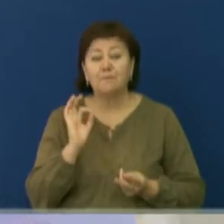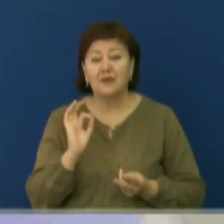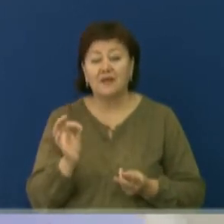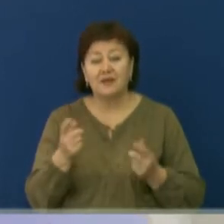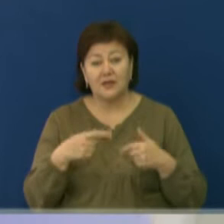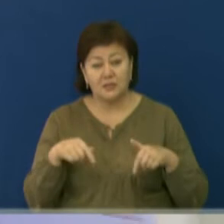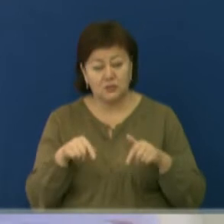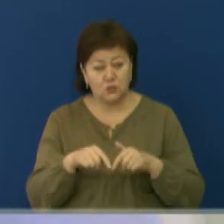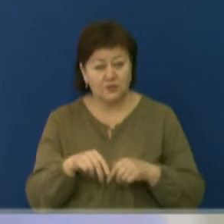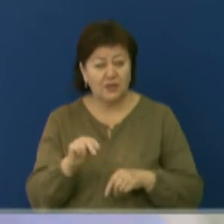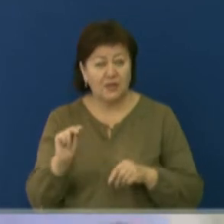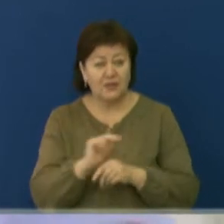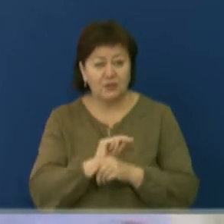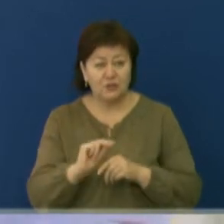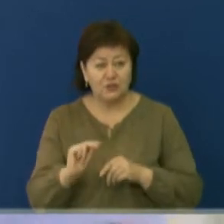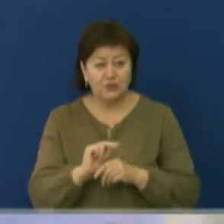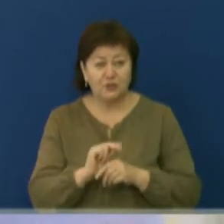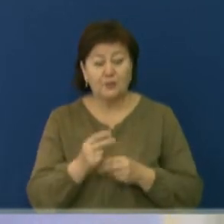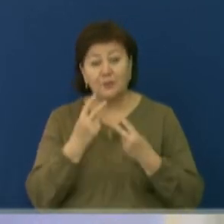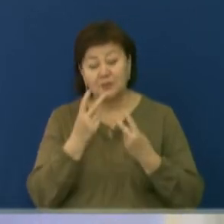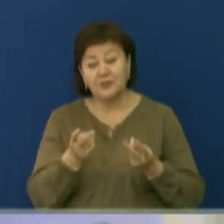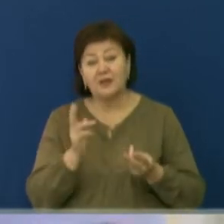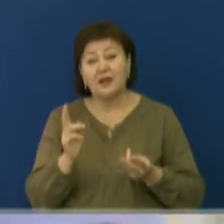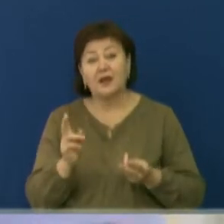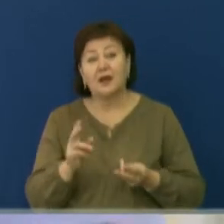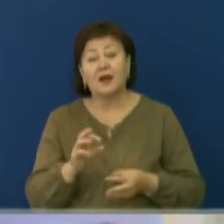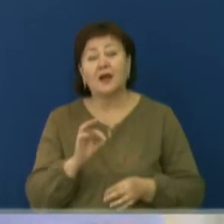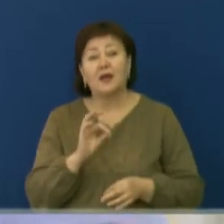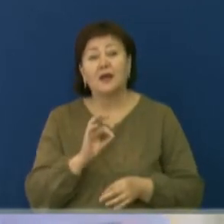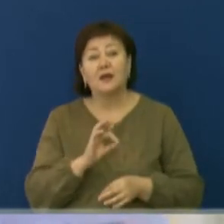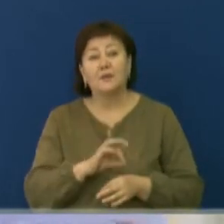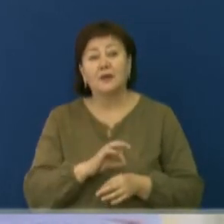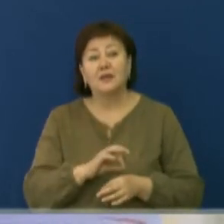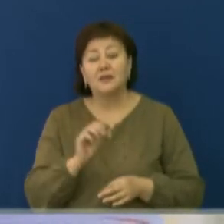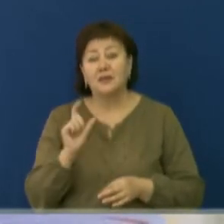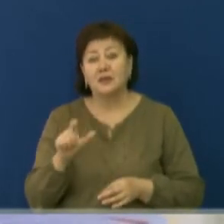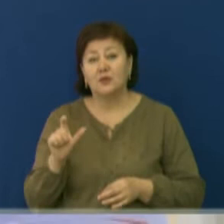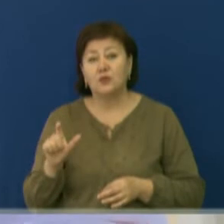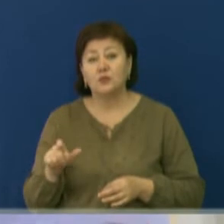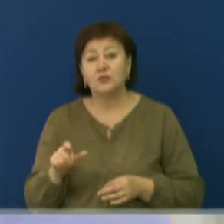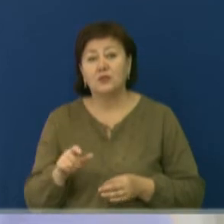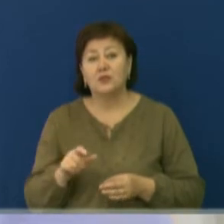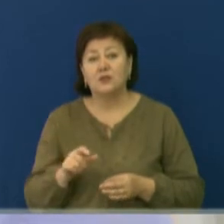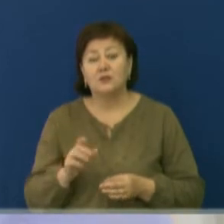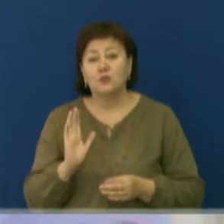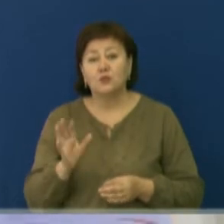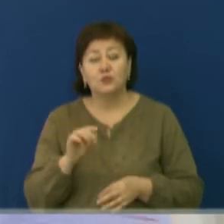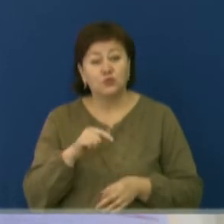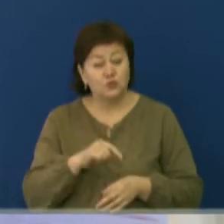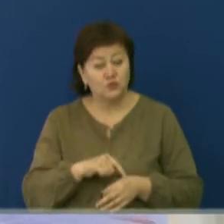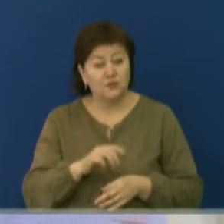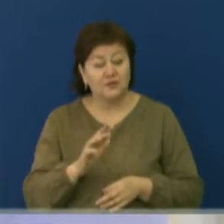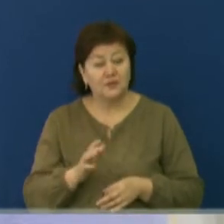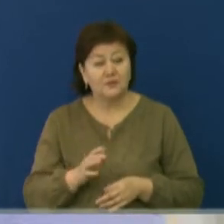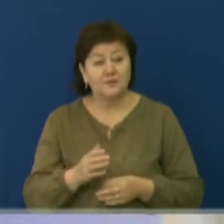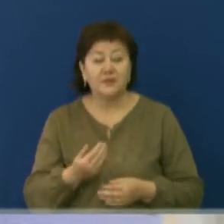проводится лечение, посмотреть, как пациенты перенесут это лечение, потому что это очень важно для нас. И, конечно,